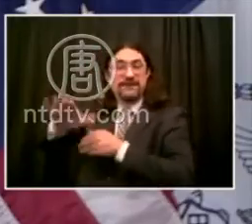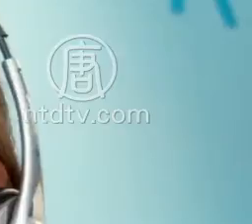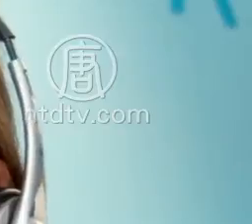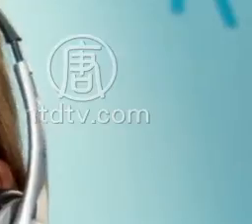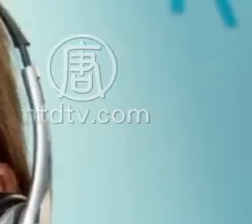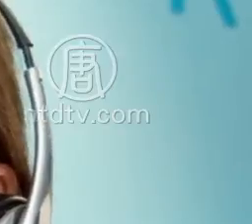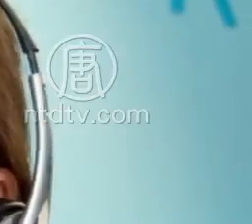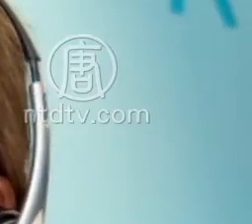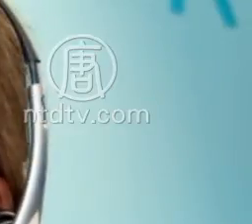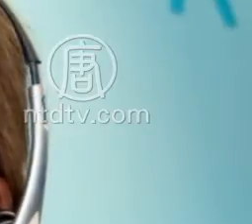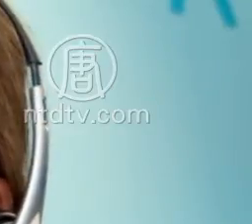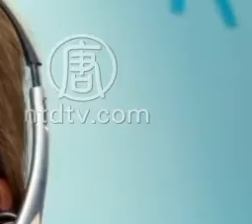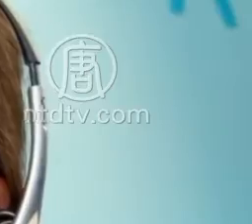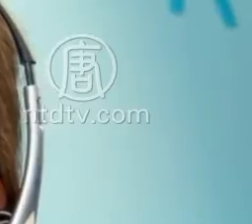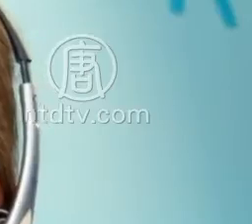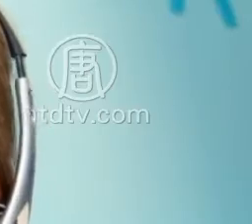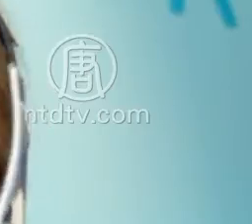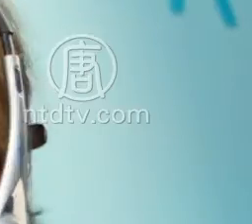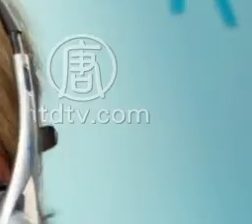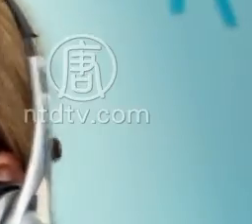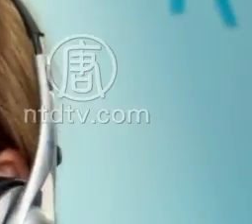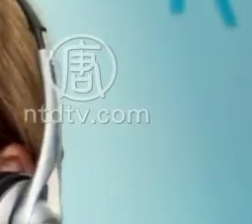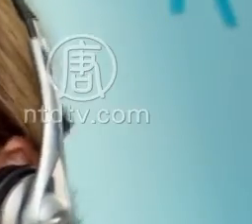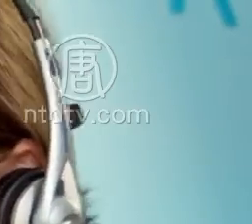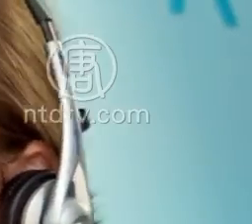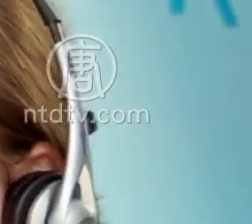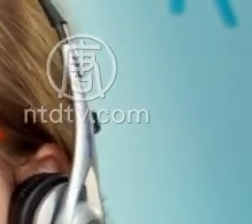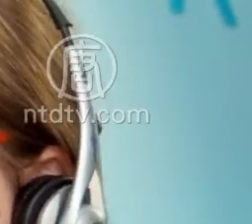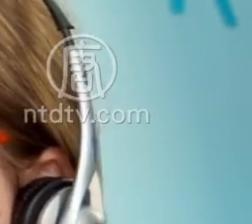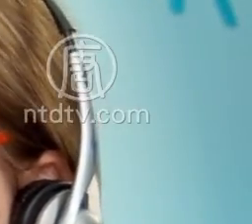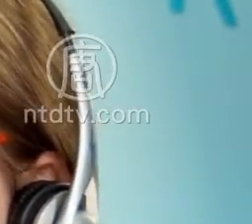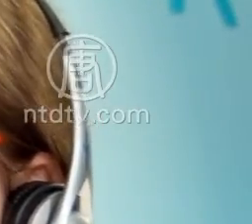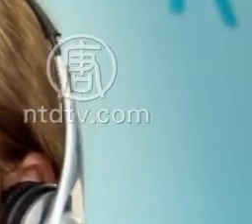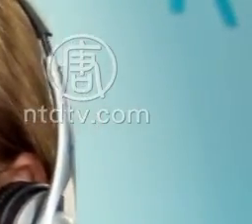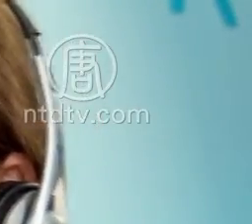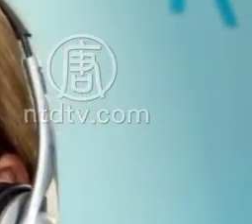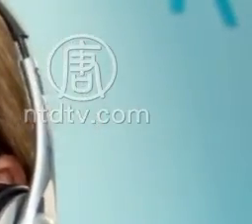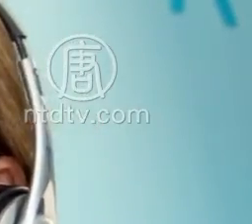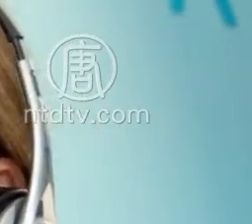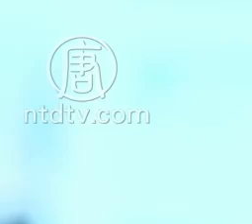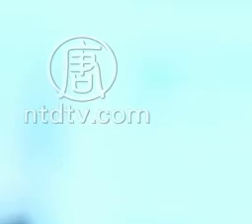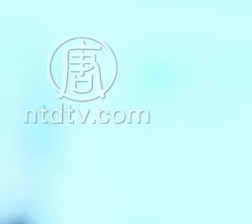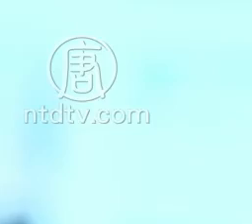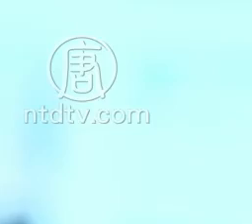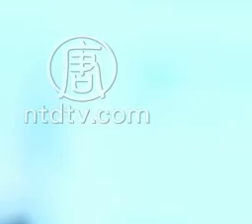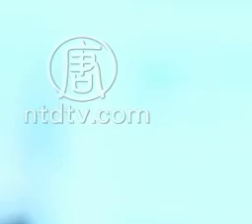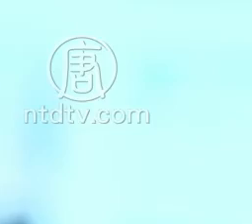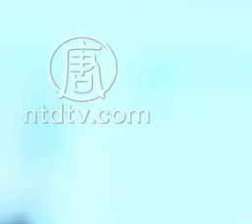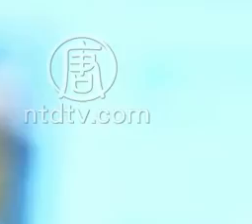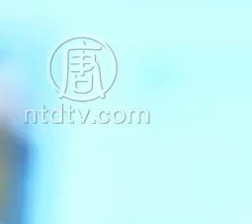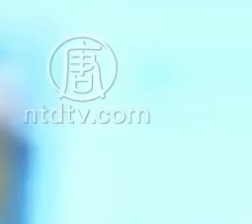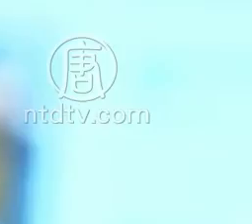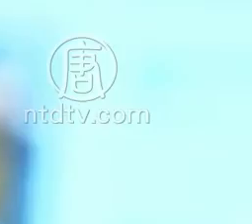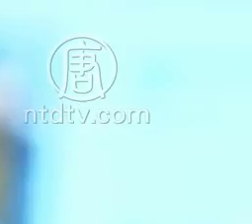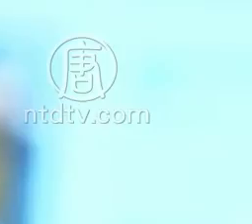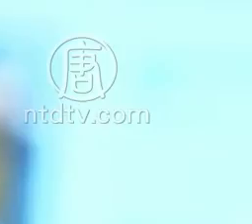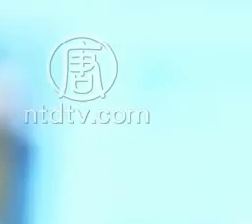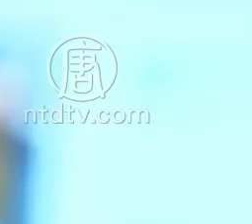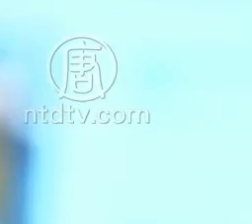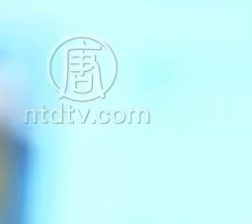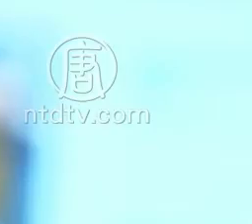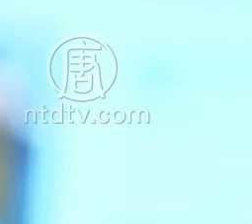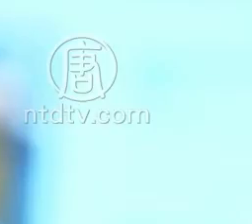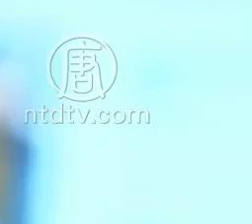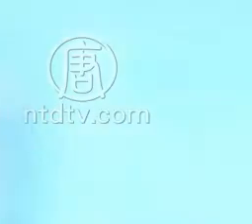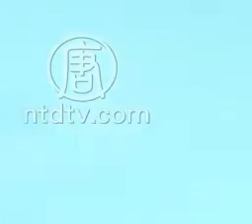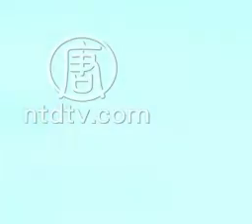训。追踪人员会负责打电话给曾与染疫的患者接触过的人，并和确诊的患者每天联系，确保他们